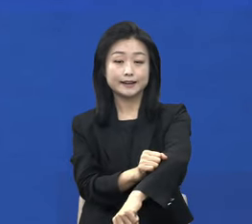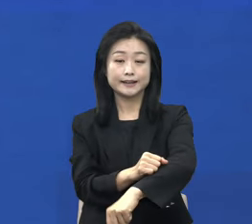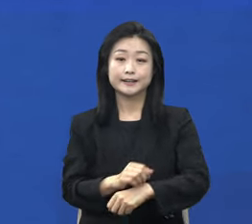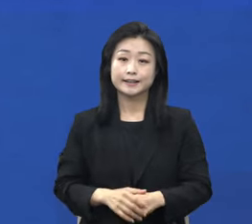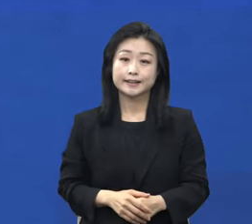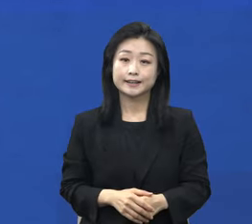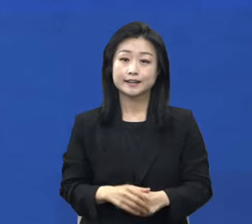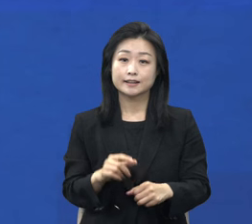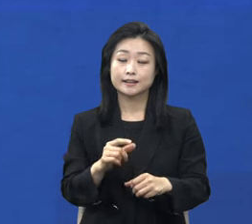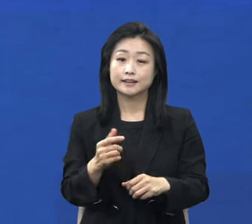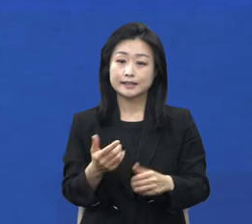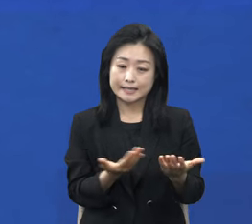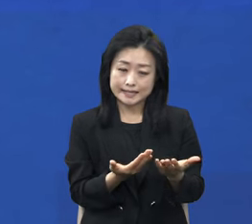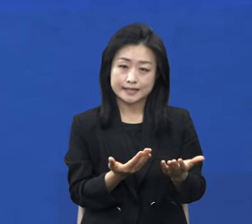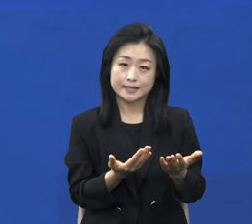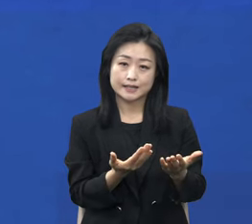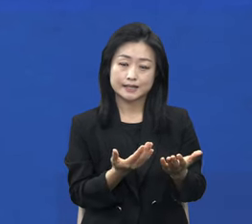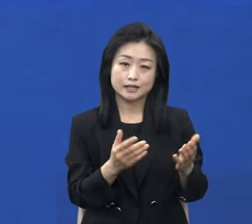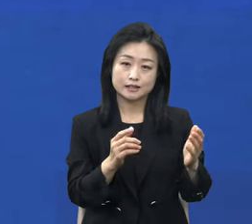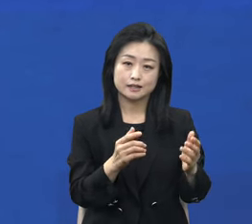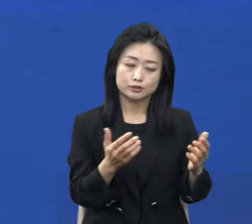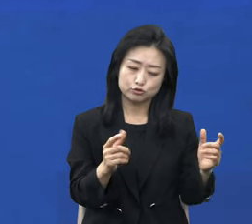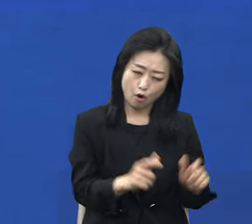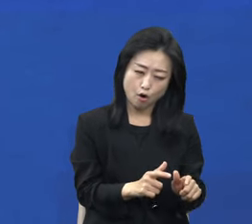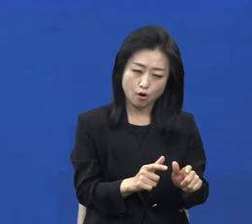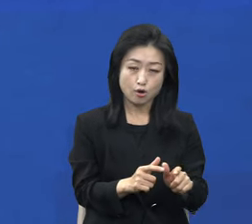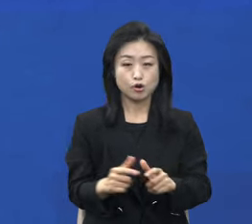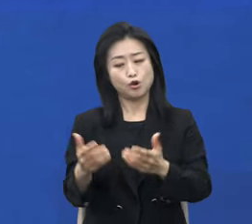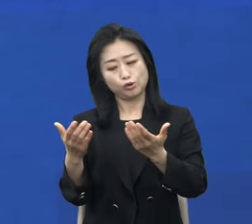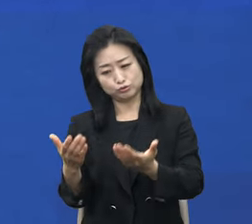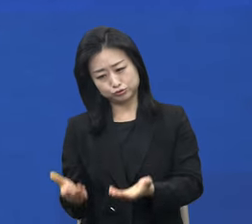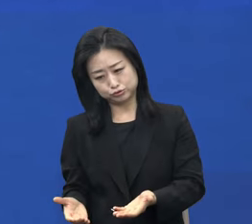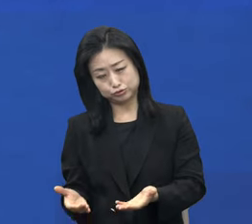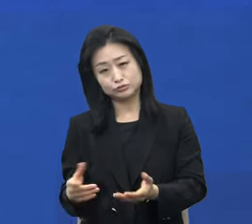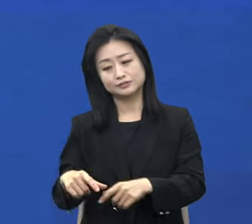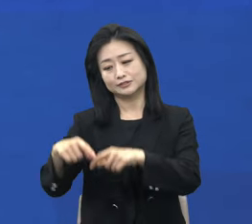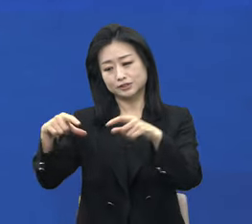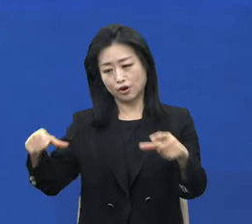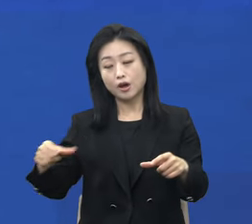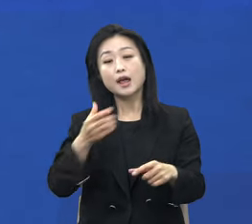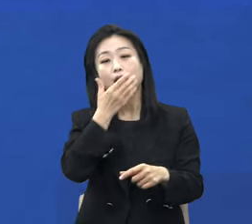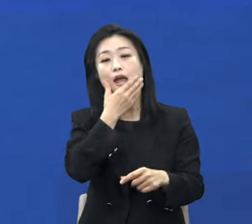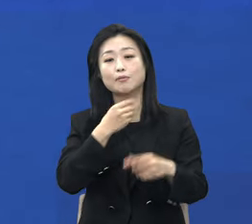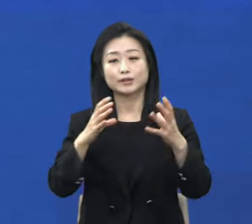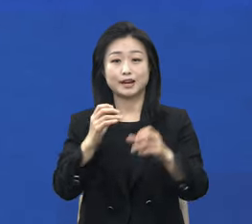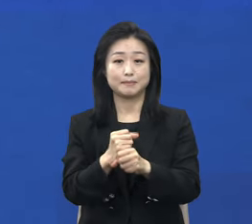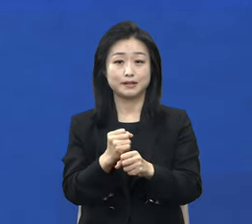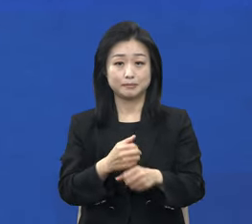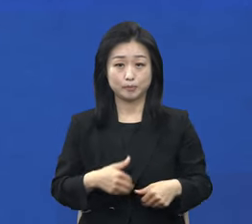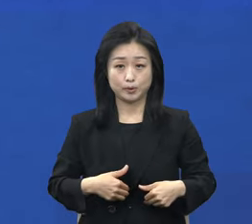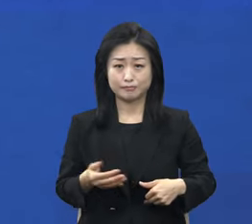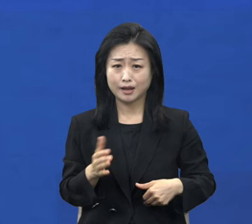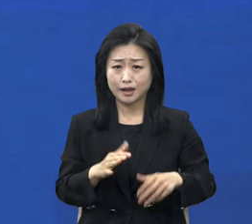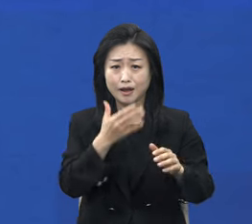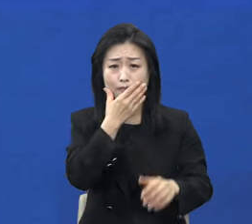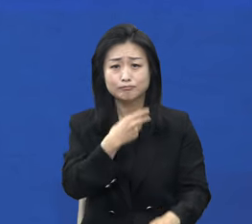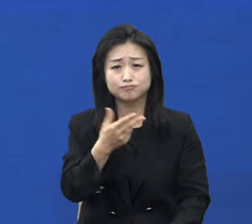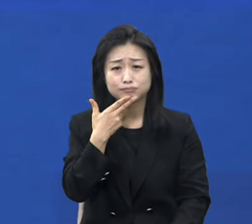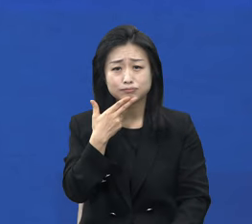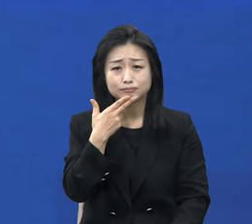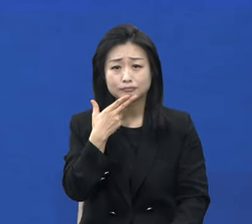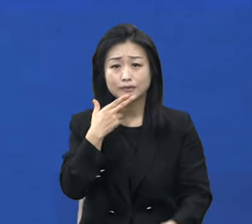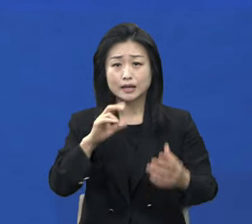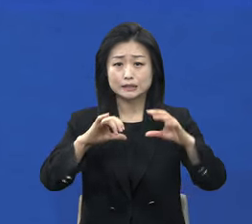우리는 더 적게 노동하고 더 많이 쉬는 그런 행복한 나라여야 됩니다. 그런데 행복합니까?